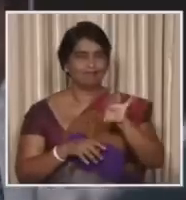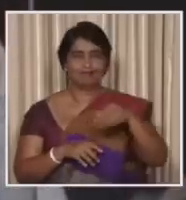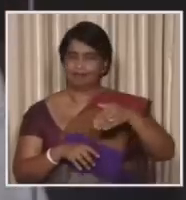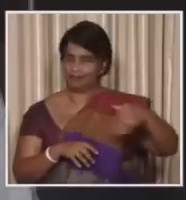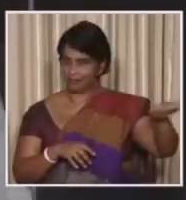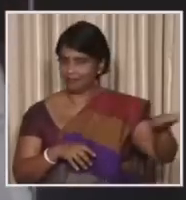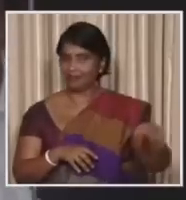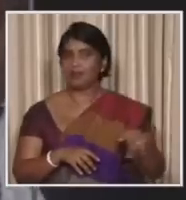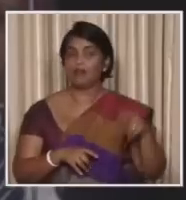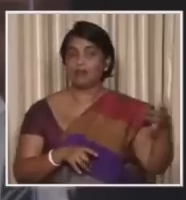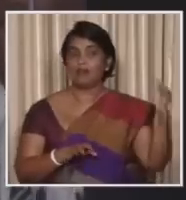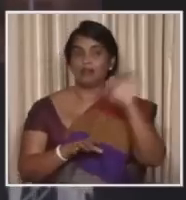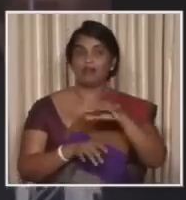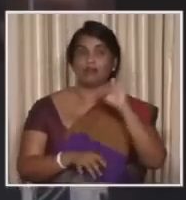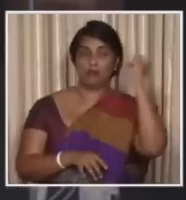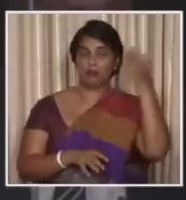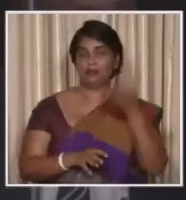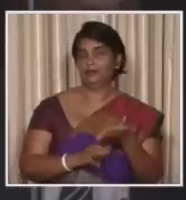පුද්ගලයෙක්